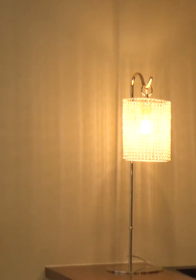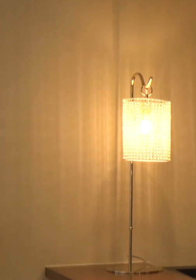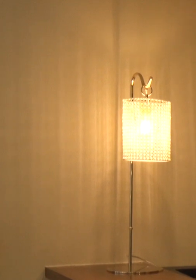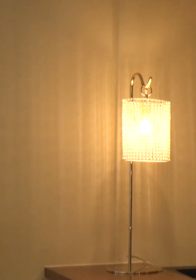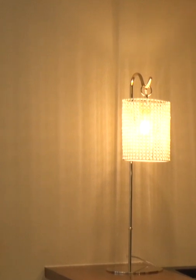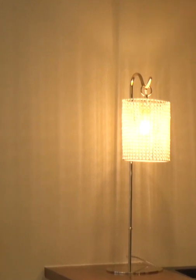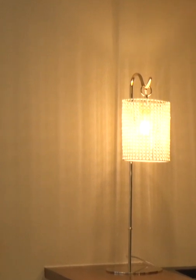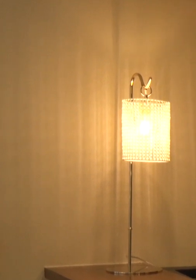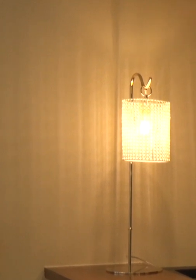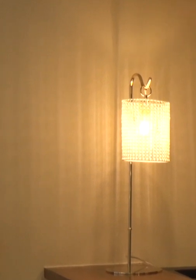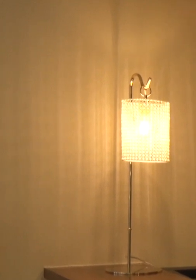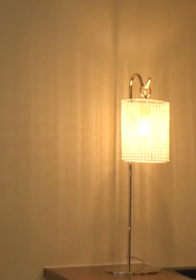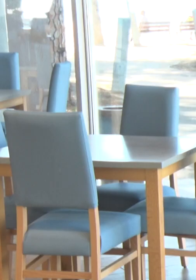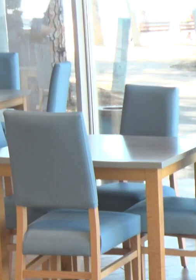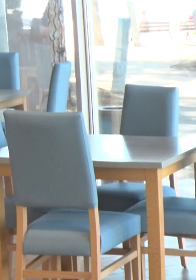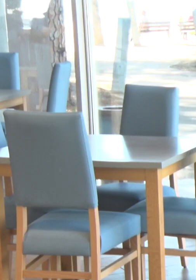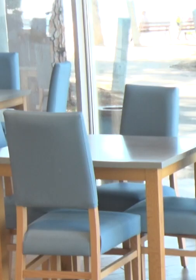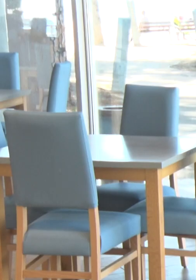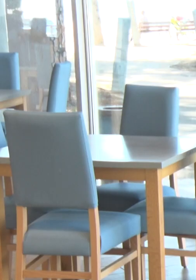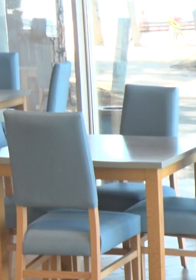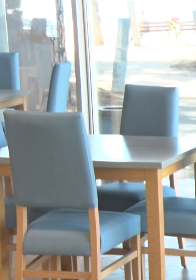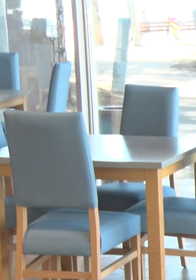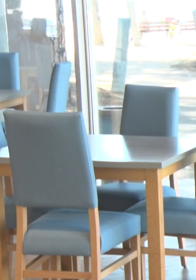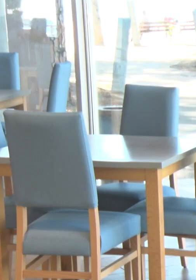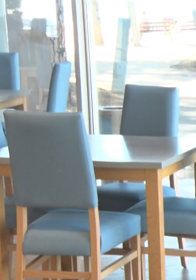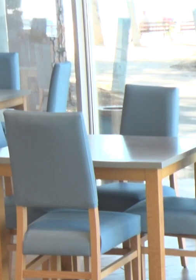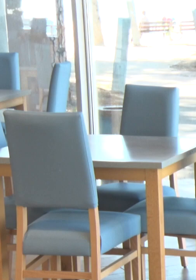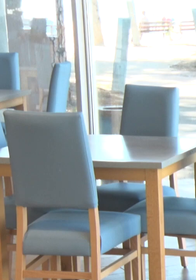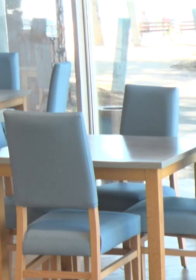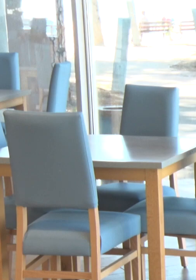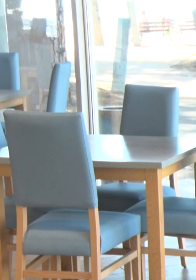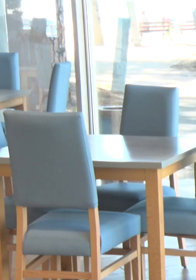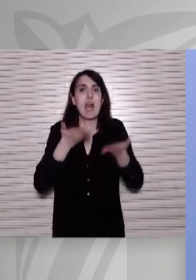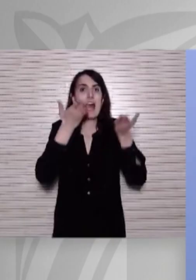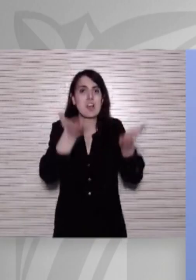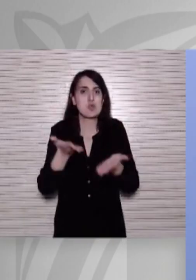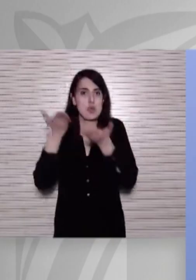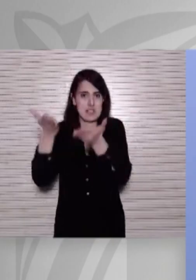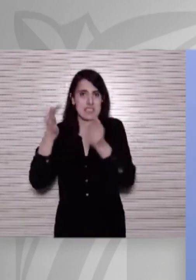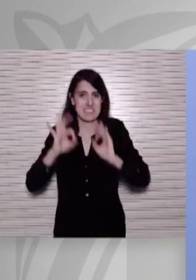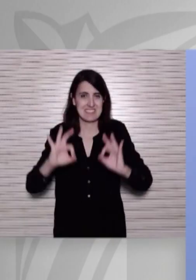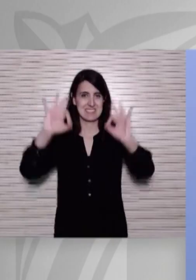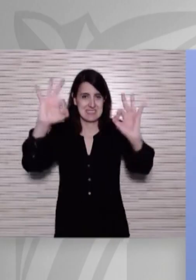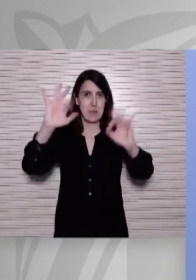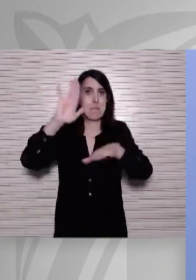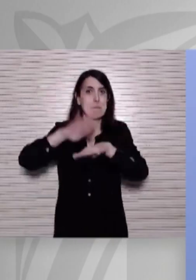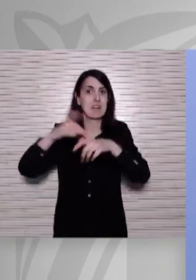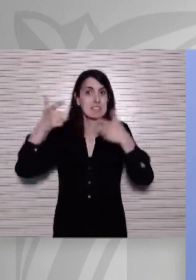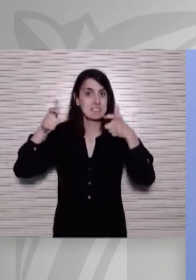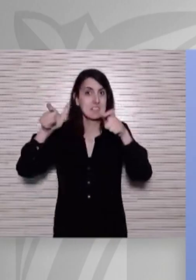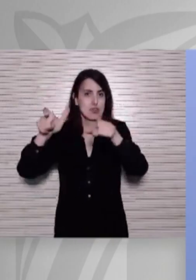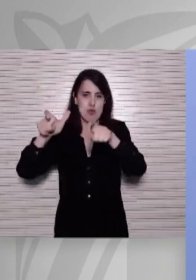forma molt incipient, i després de la capacitat de reactivació d'ajuts extraordinaris d'un sector que